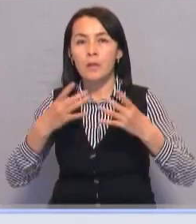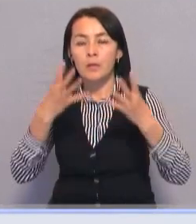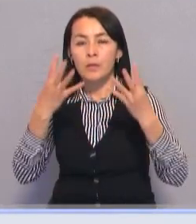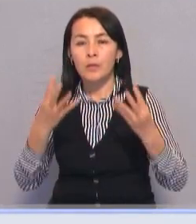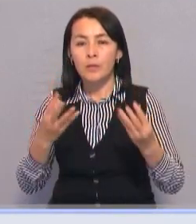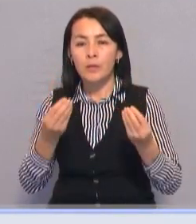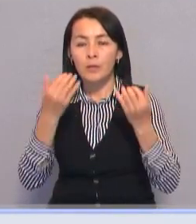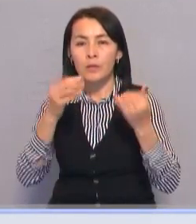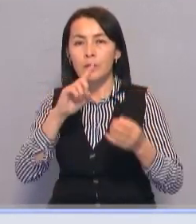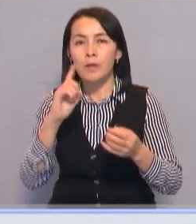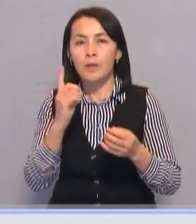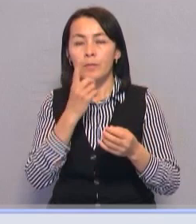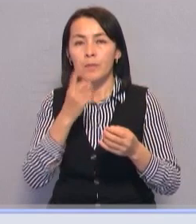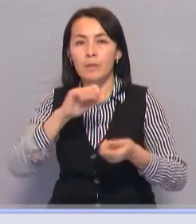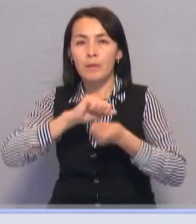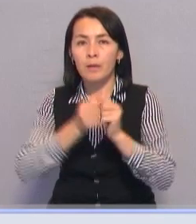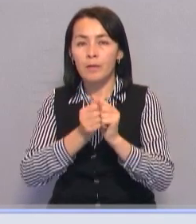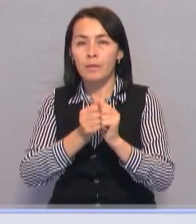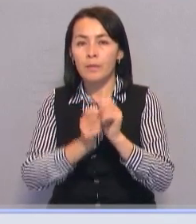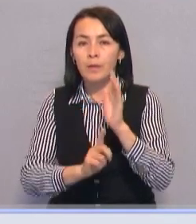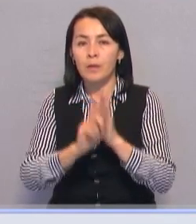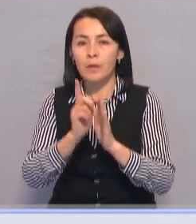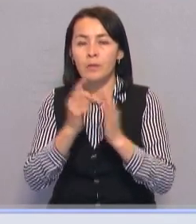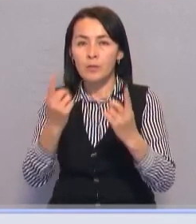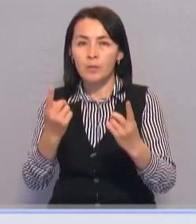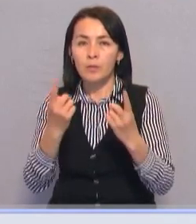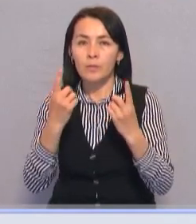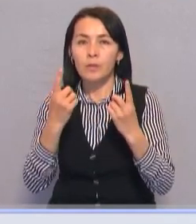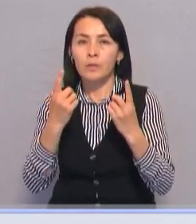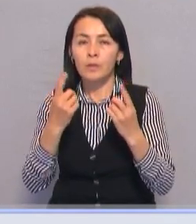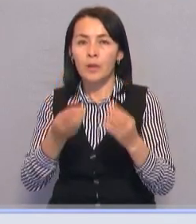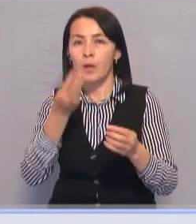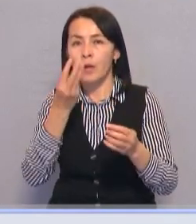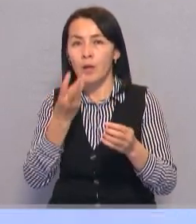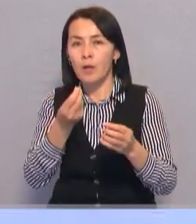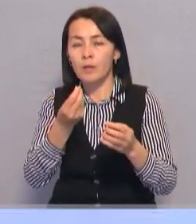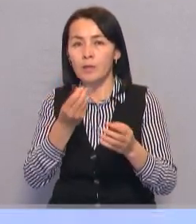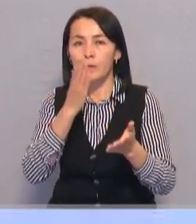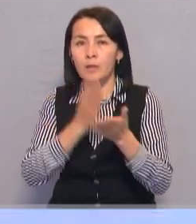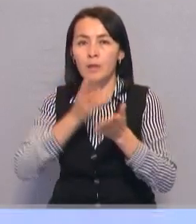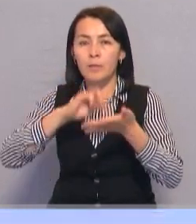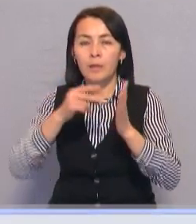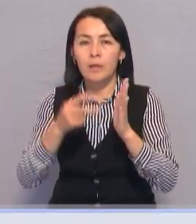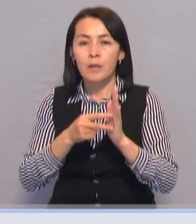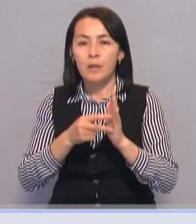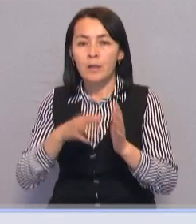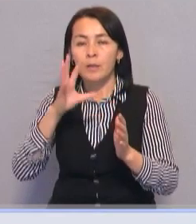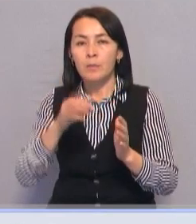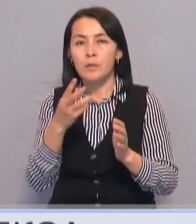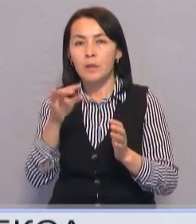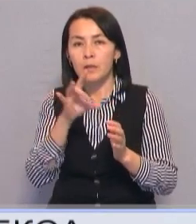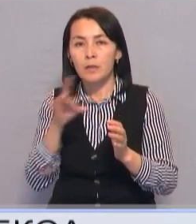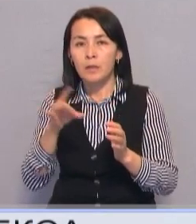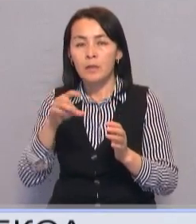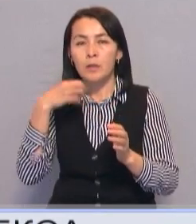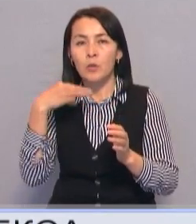церемонии закладки первого камня крупнейшего инвестиционного проекта 500 гектар